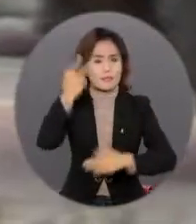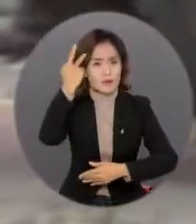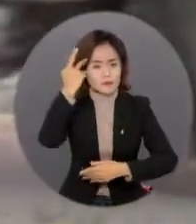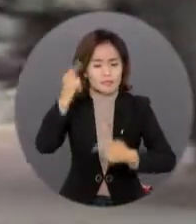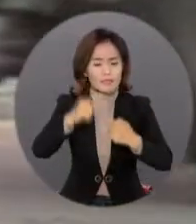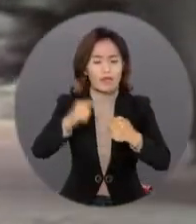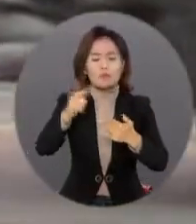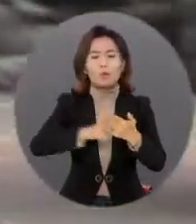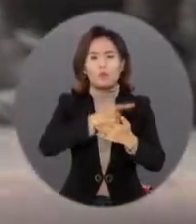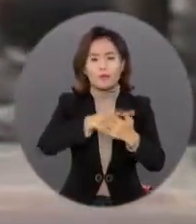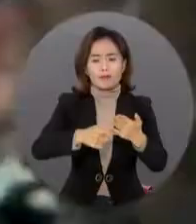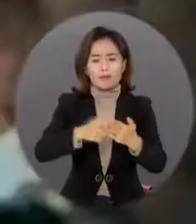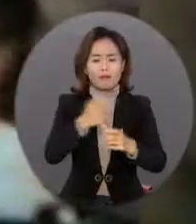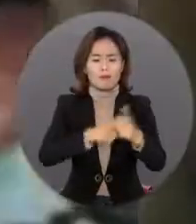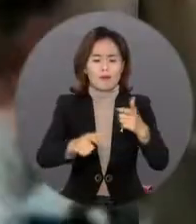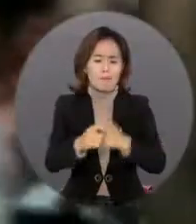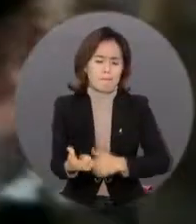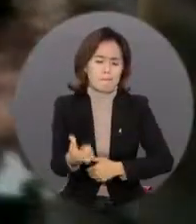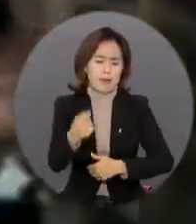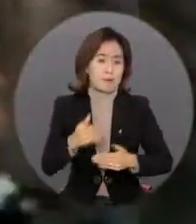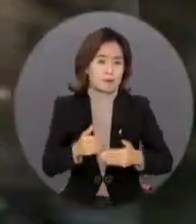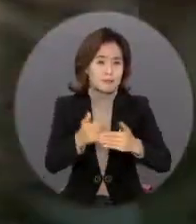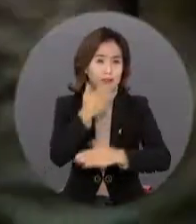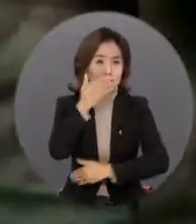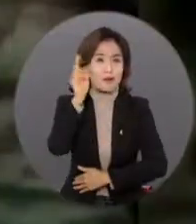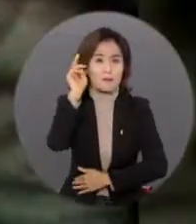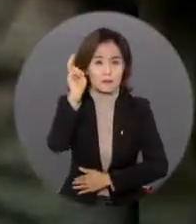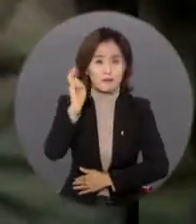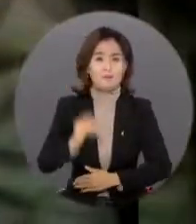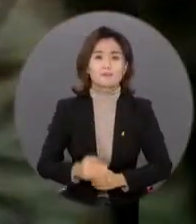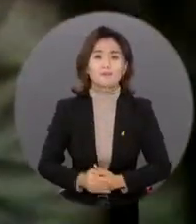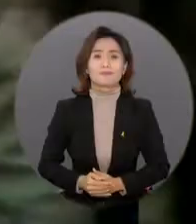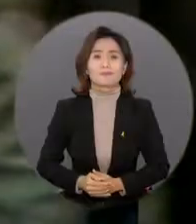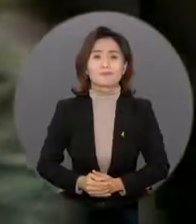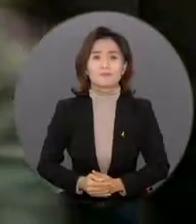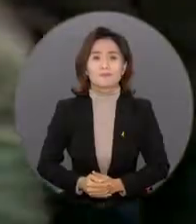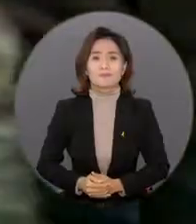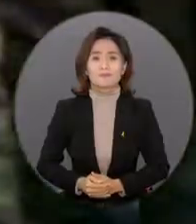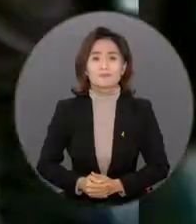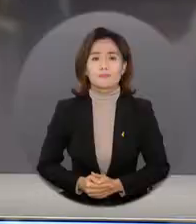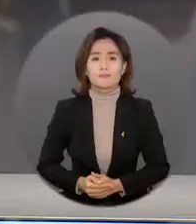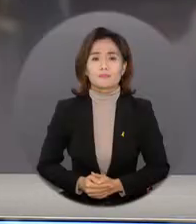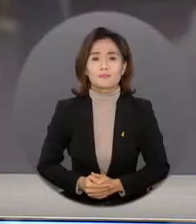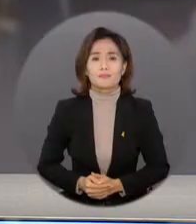정신적 손해배상에도 탄력이 붙을 것으로 보입니다. MBC 뉴스 우종훈입니다.